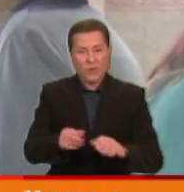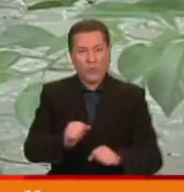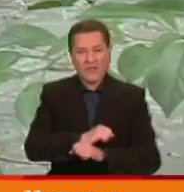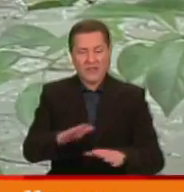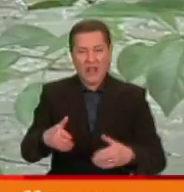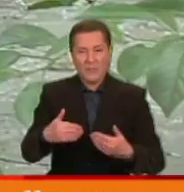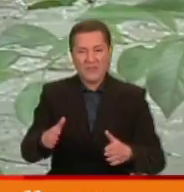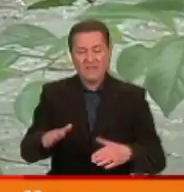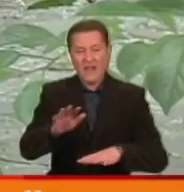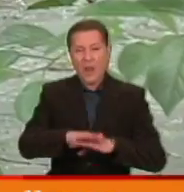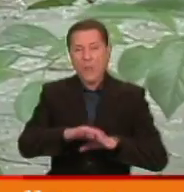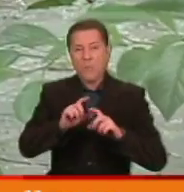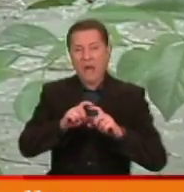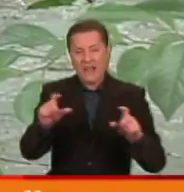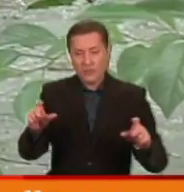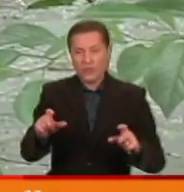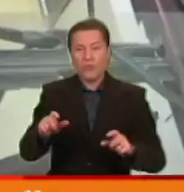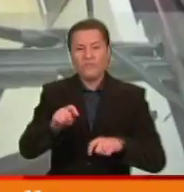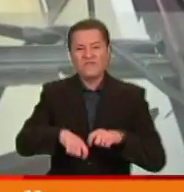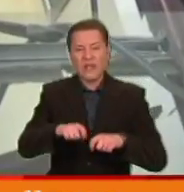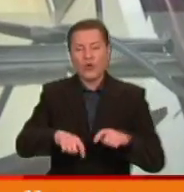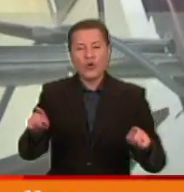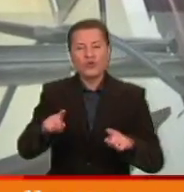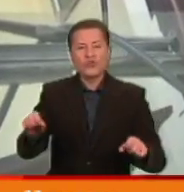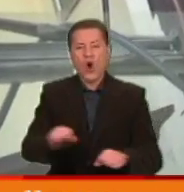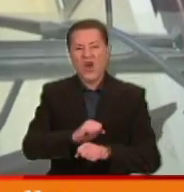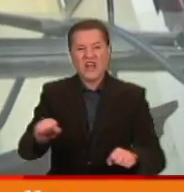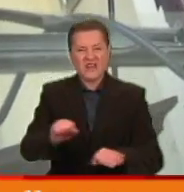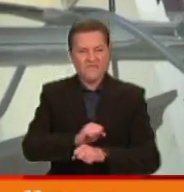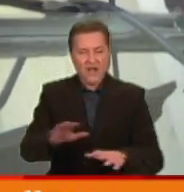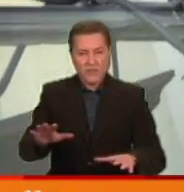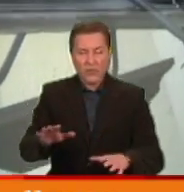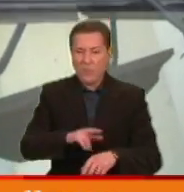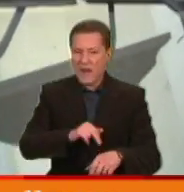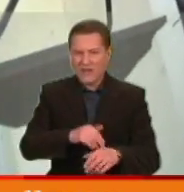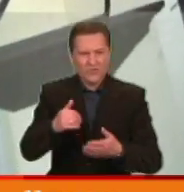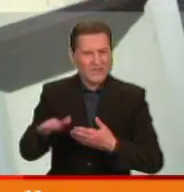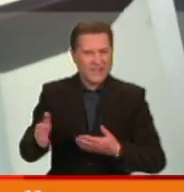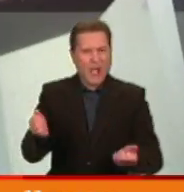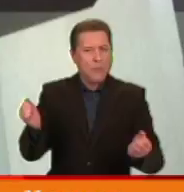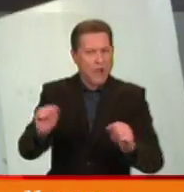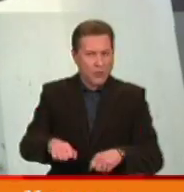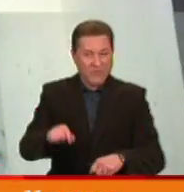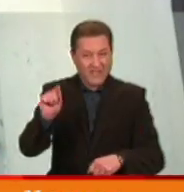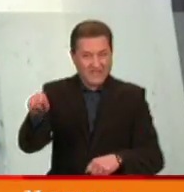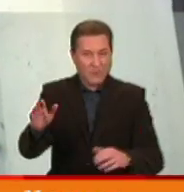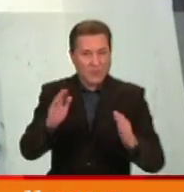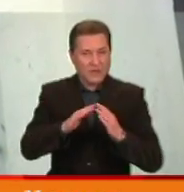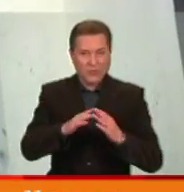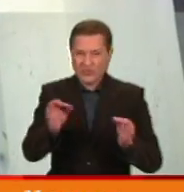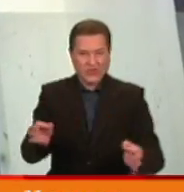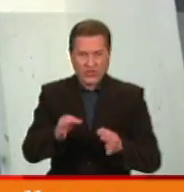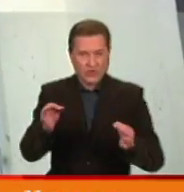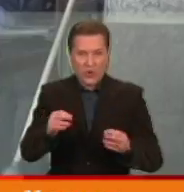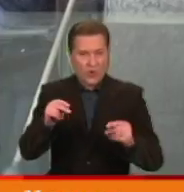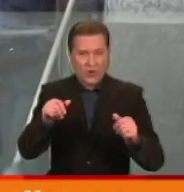під двері банку. Наразі правоохоронці встановлюють, що саме рвонуло. У поліції відкидають версію пограбування, адже в самому приміщенні нічого